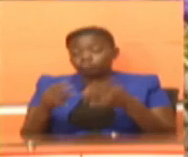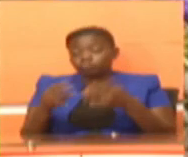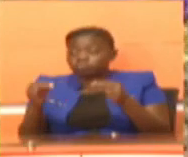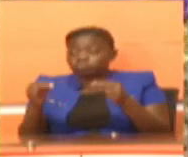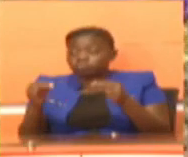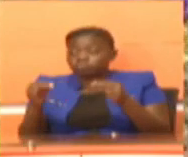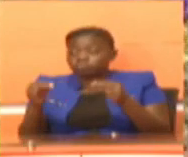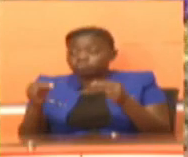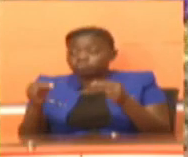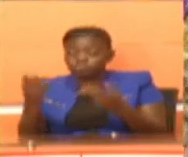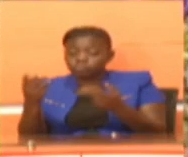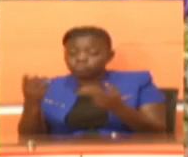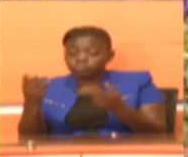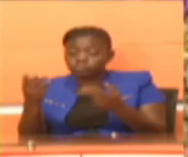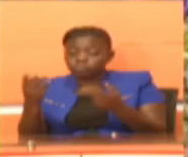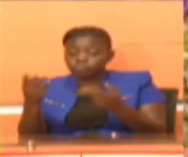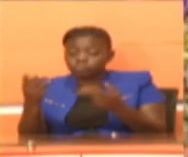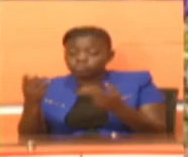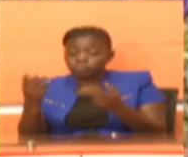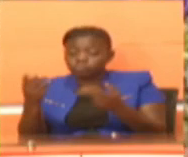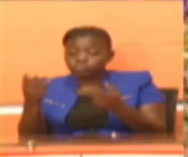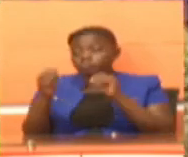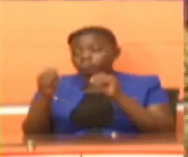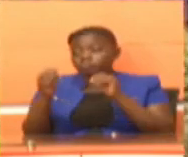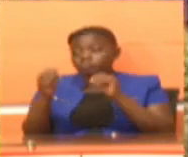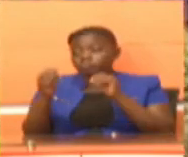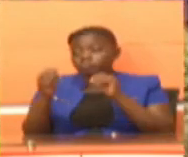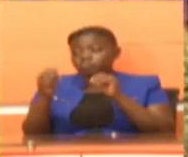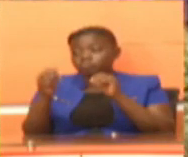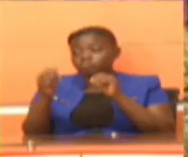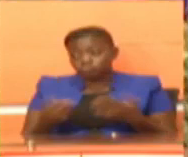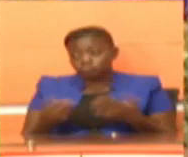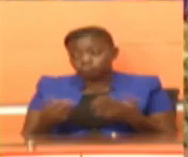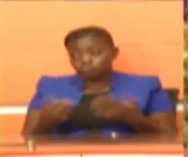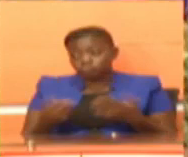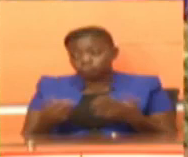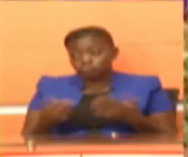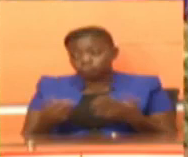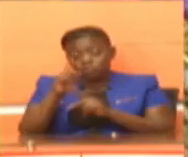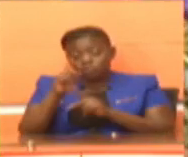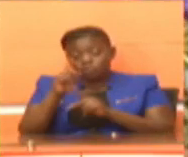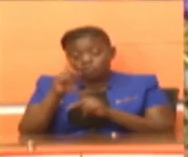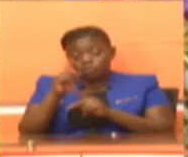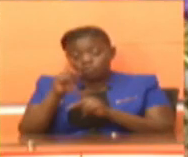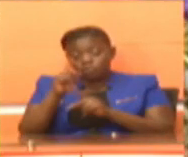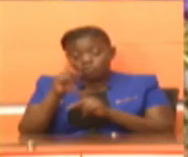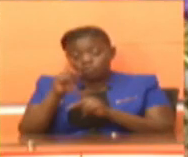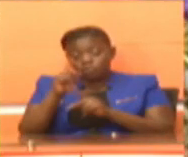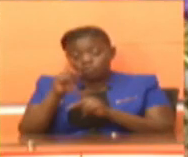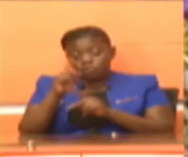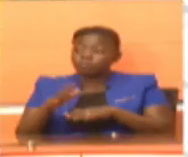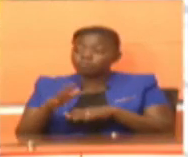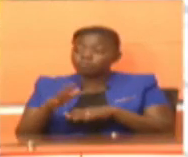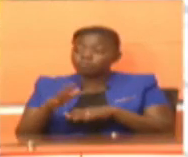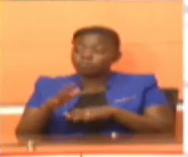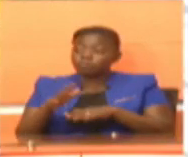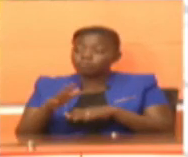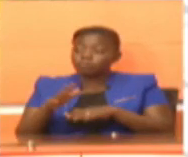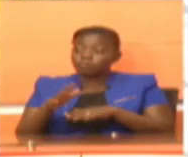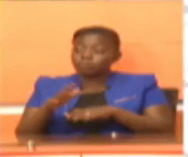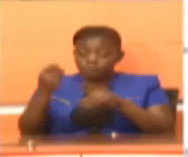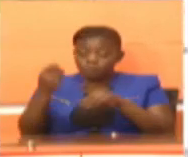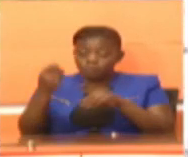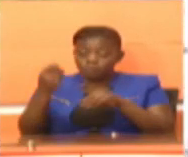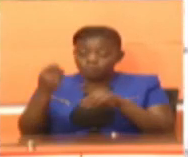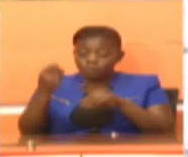sigiri. Tewaliwo kino kyonna kiriko muliro kibeera kyaleetedde bantu bano kuziyira. Okutegeera nti baafiira mu